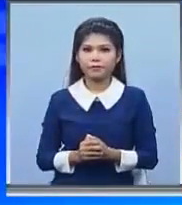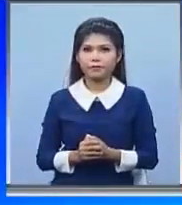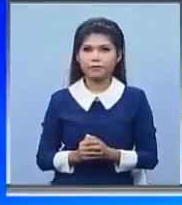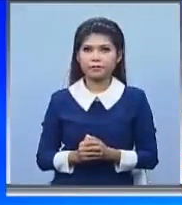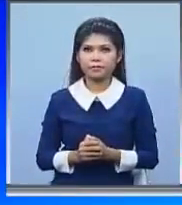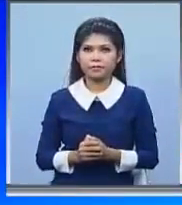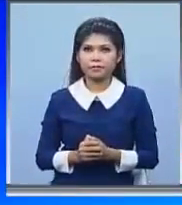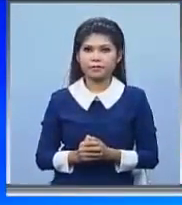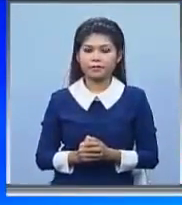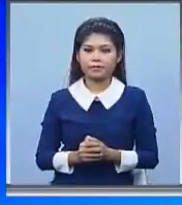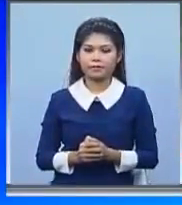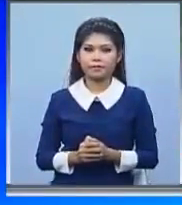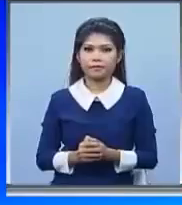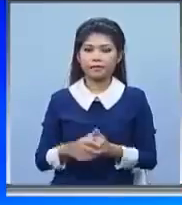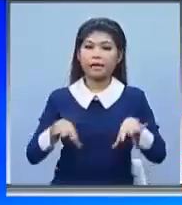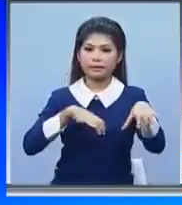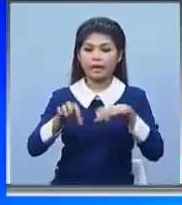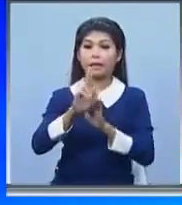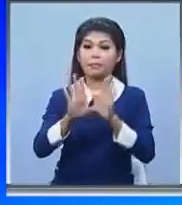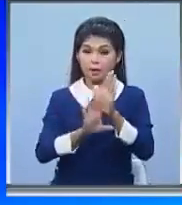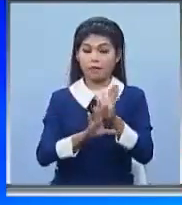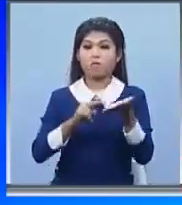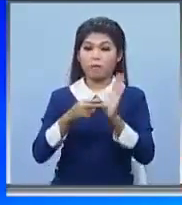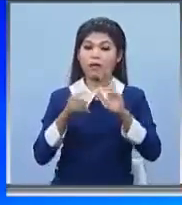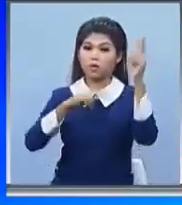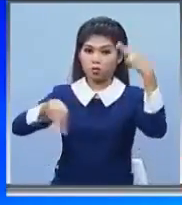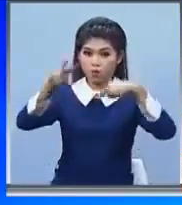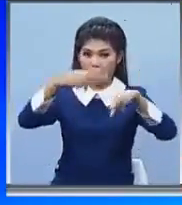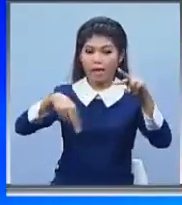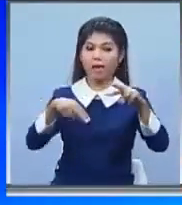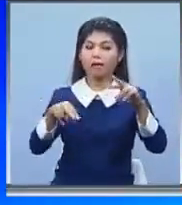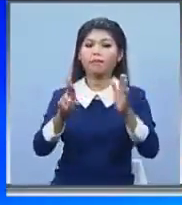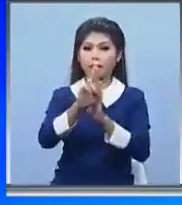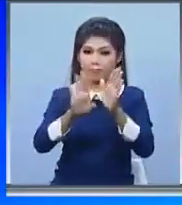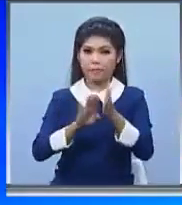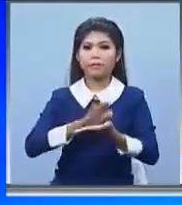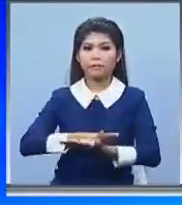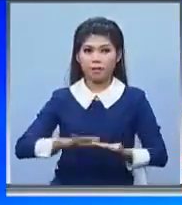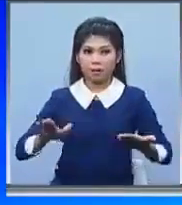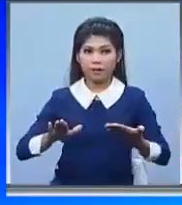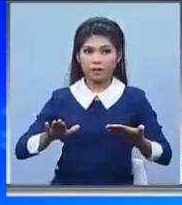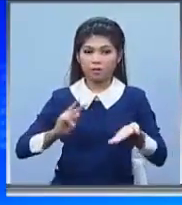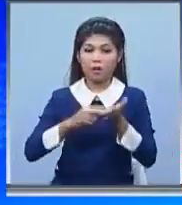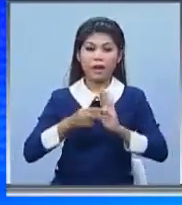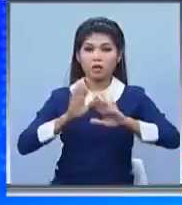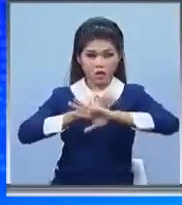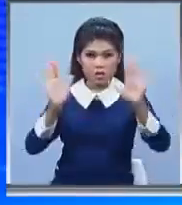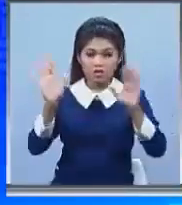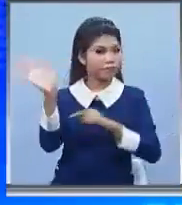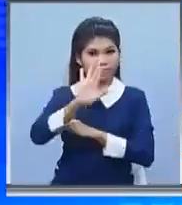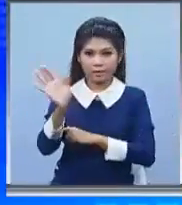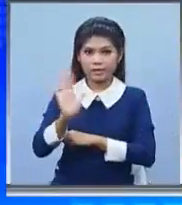การจัดระเบียบก็คือการเข้าไปดูแลให้มันอยู่ในกฎระเบียบนะฮะอยู่ในความเรียบร้อยแต่ไม่ใช่การยกเลิกหรือรื้ออันนี้เป็นการยกเลิก